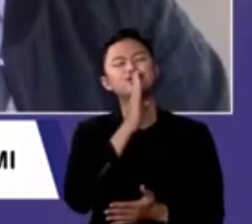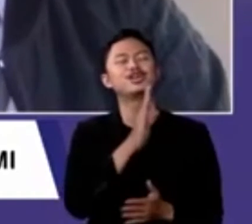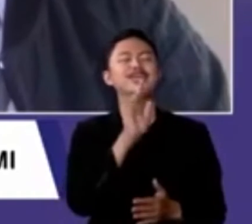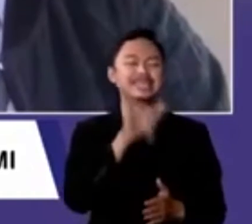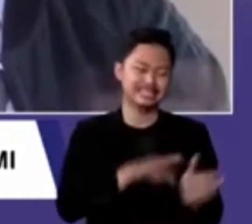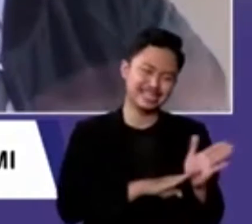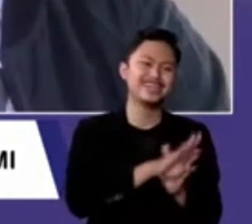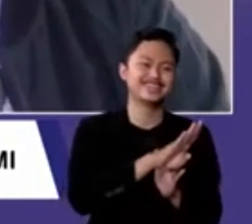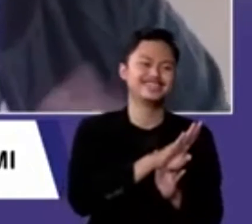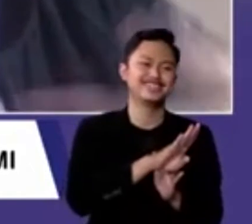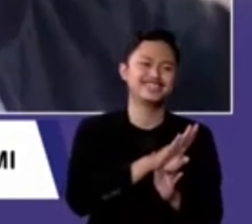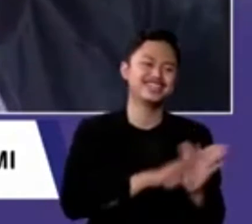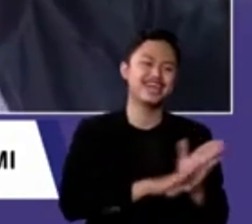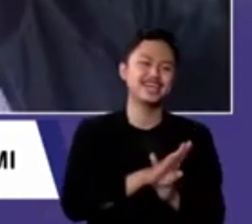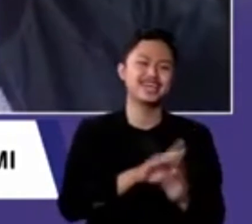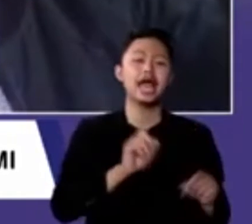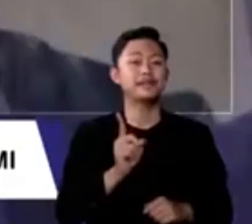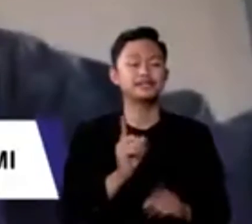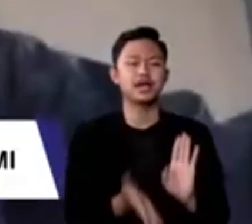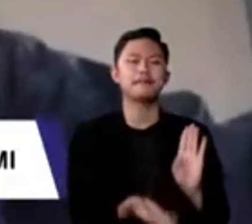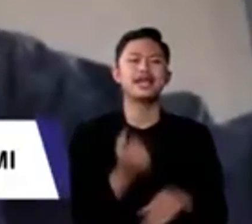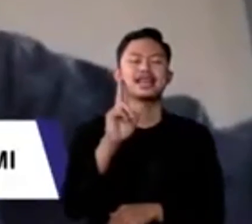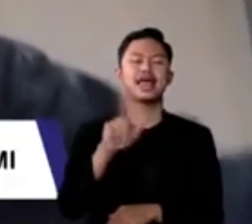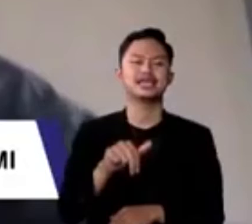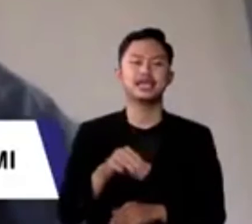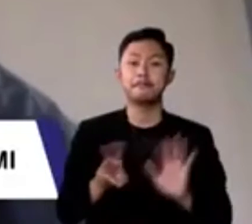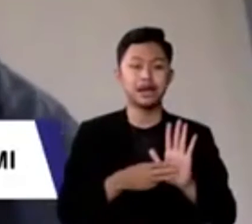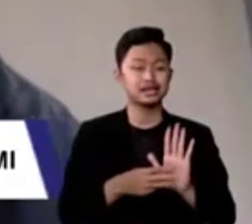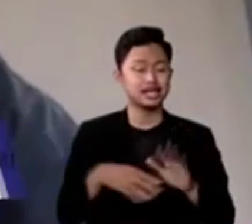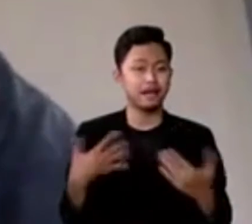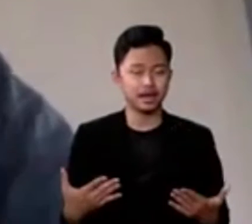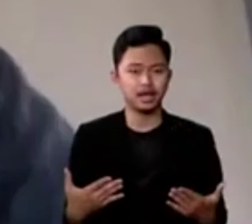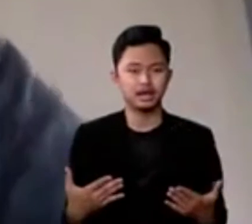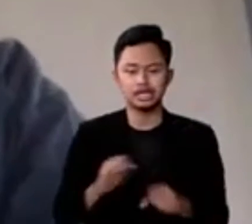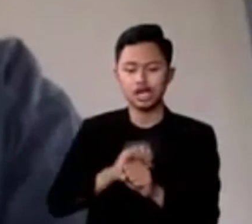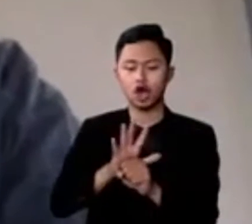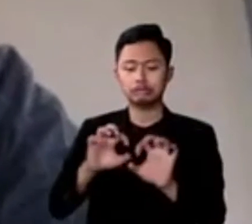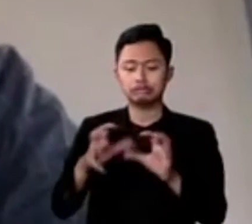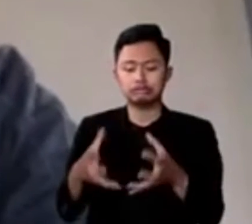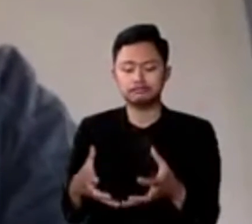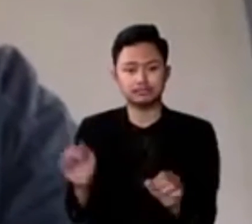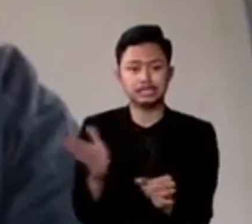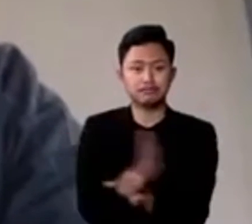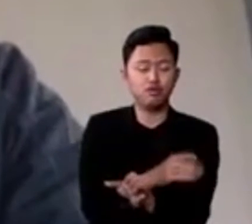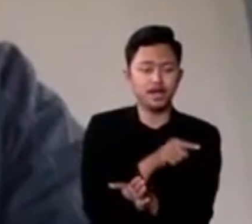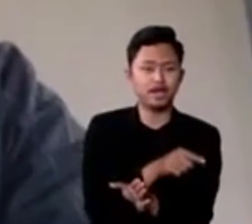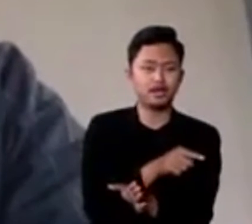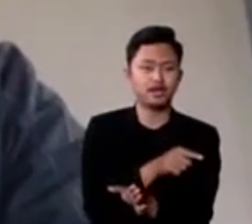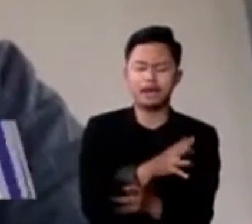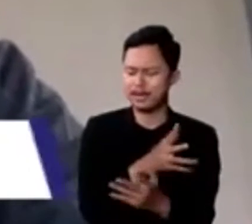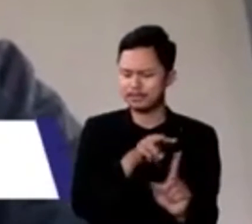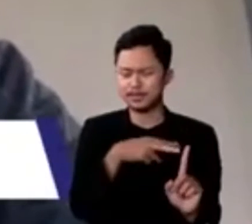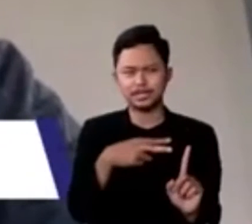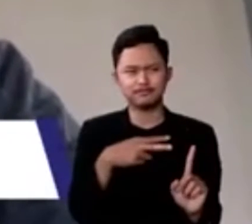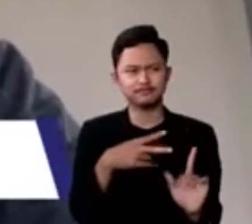Supreme Kapan balik ke balik ke masalah kebiasaan tapi kalau sebelumnya mungkin kalau dari sisi dari spicy